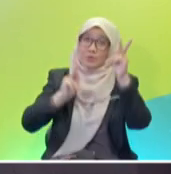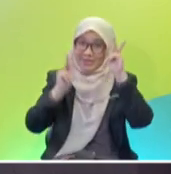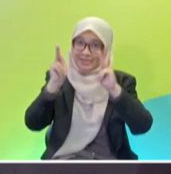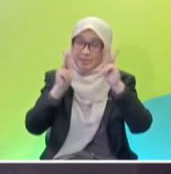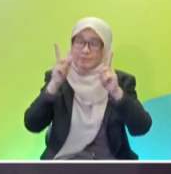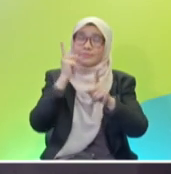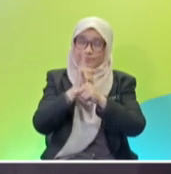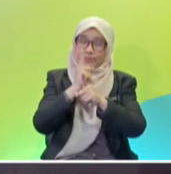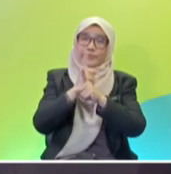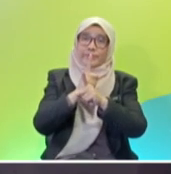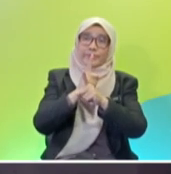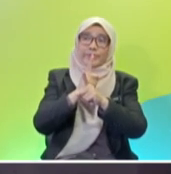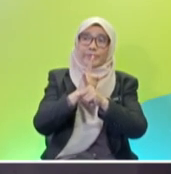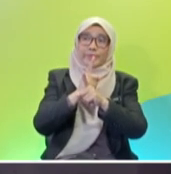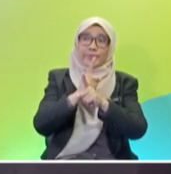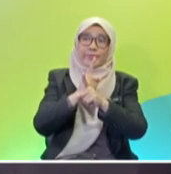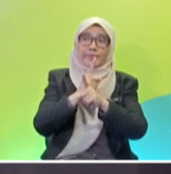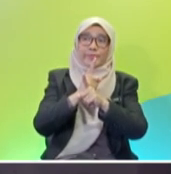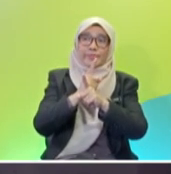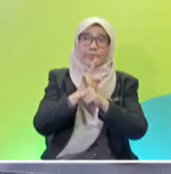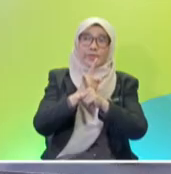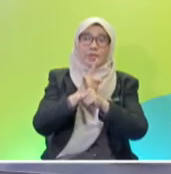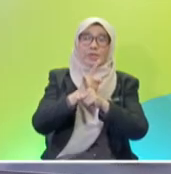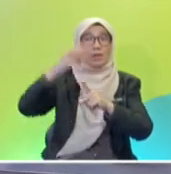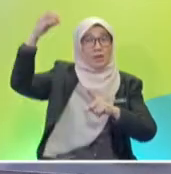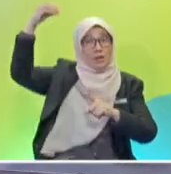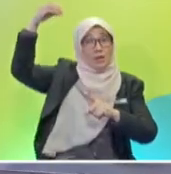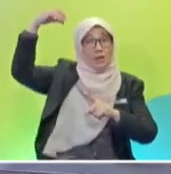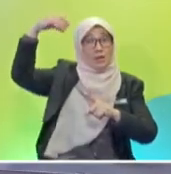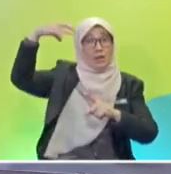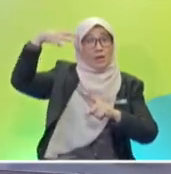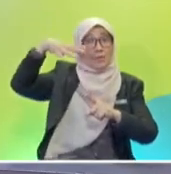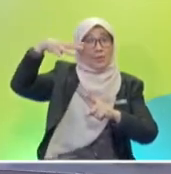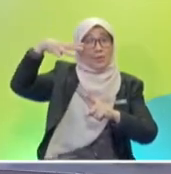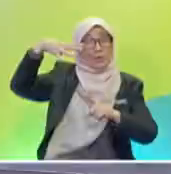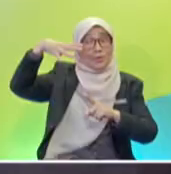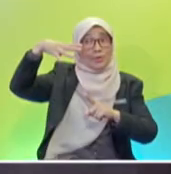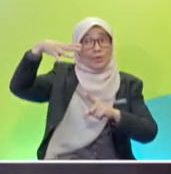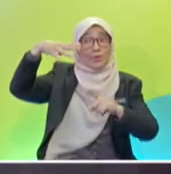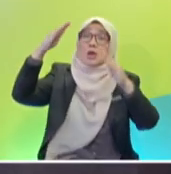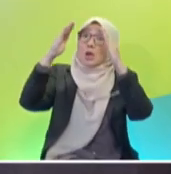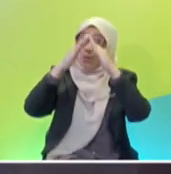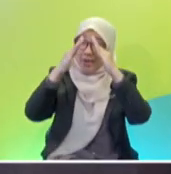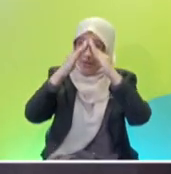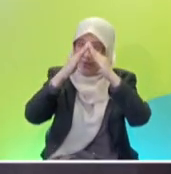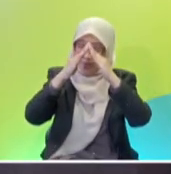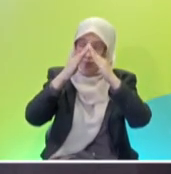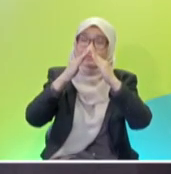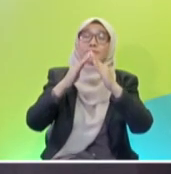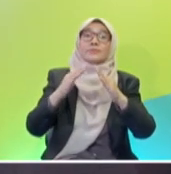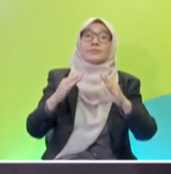cikgu. Lampu kereta. Okey, lagi? Yang kedua, saya perhatikan tadi lampu rumah, cikgu.